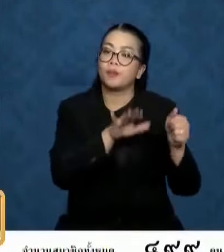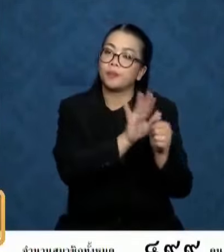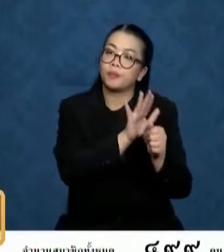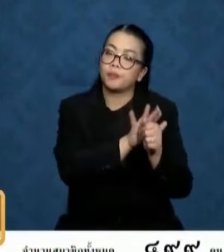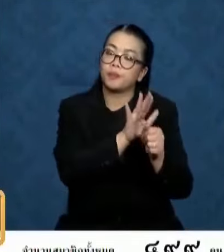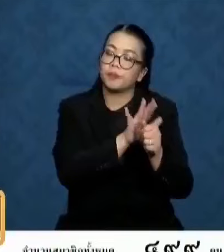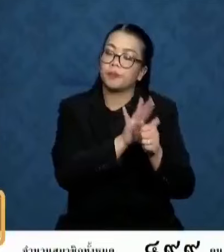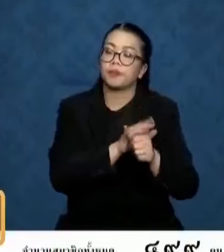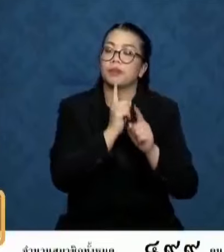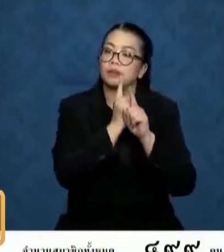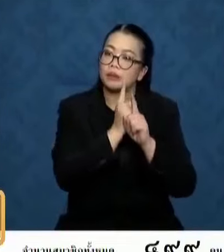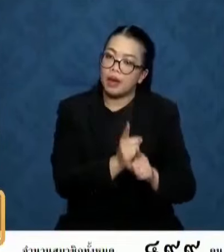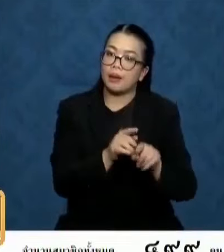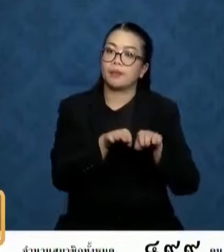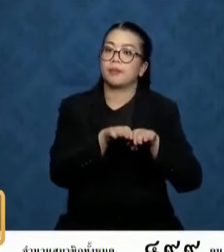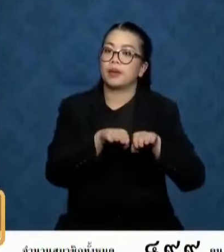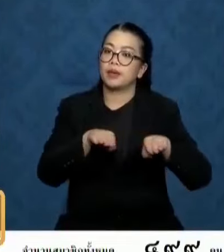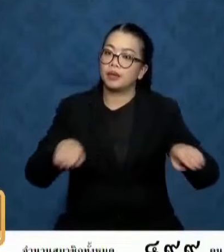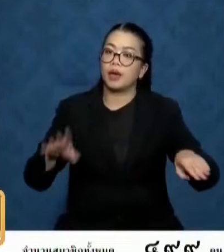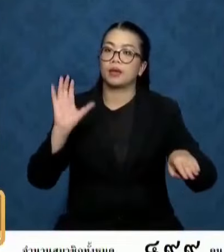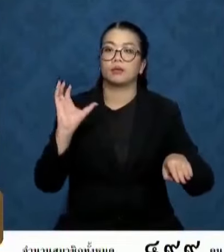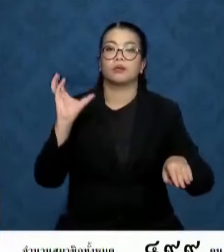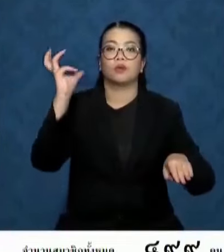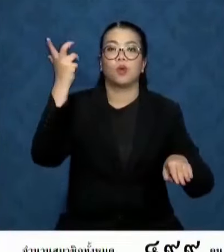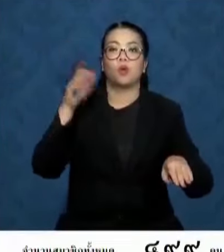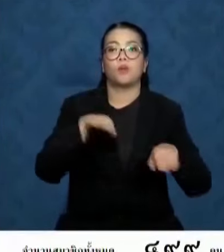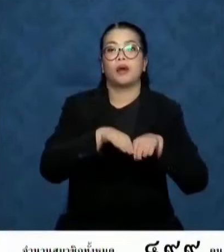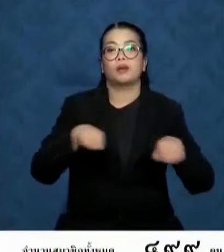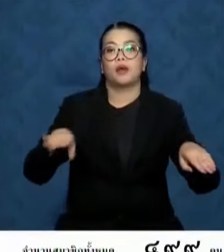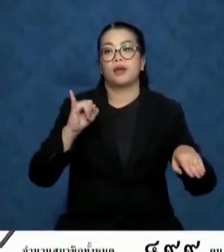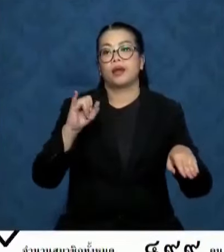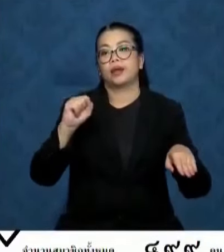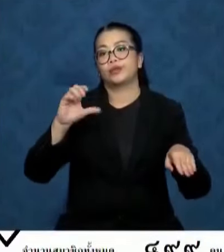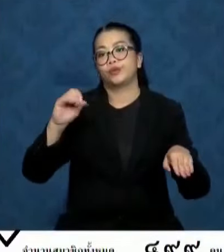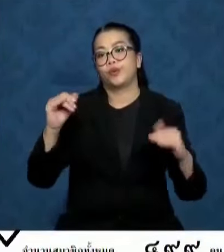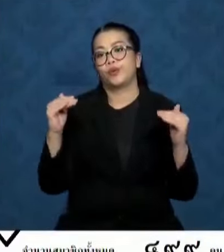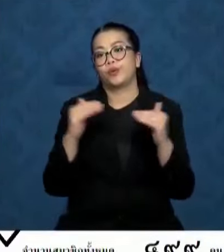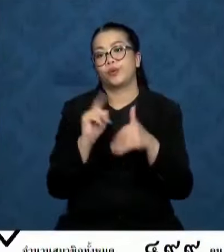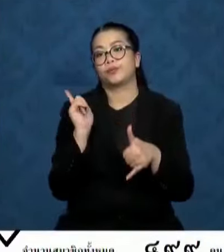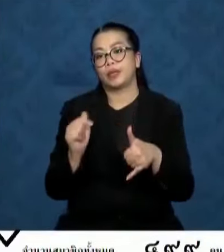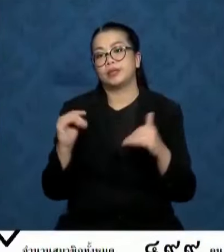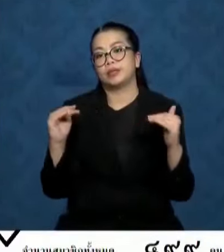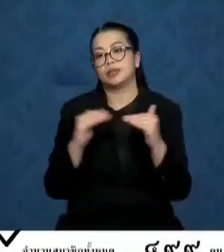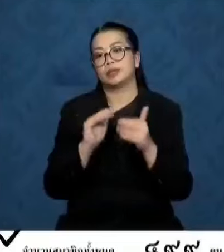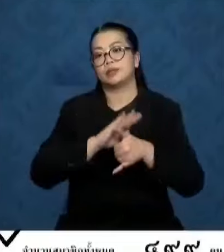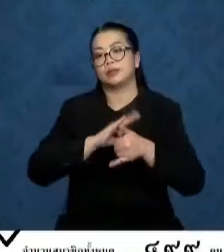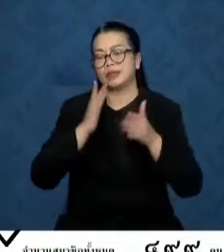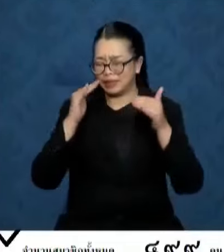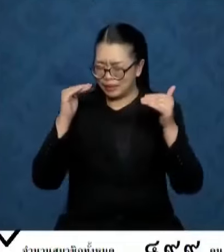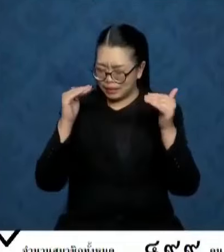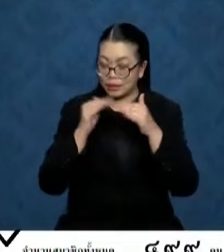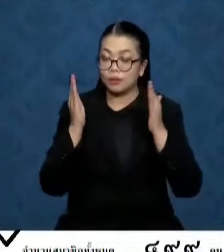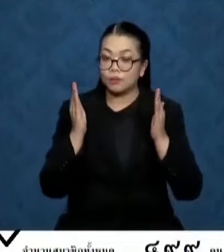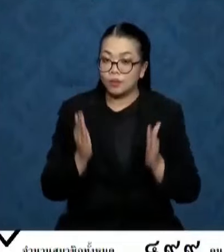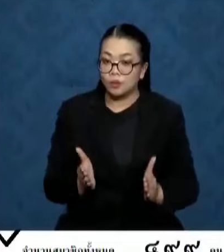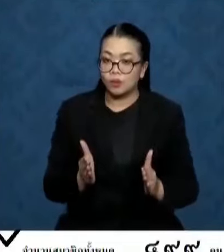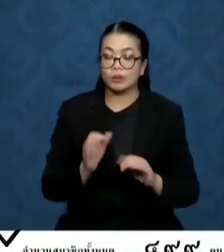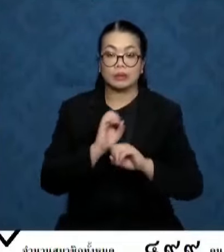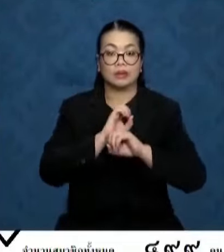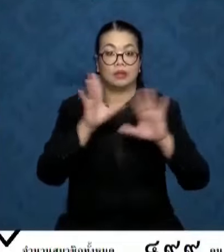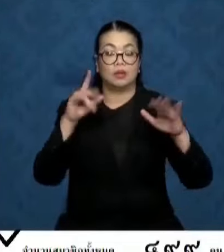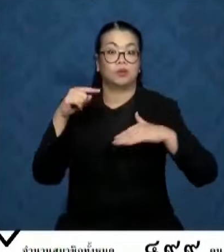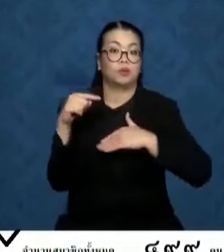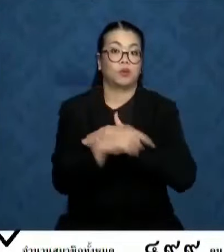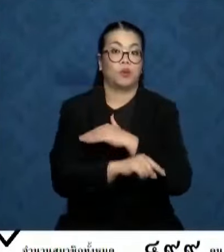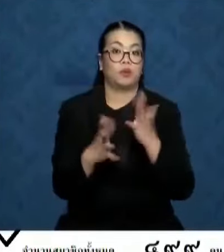ให้เป็นไปตามมาตรฐานสากลหลักสิทธิมนุษยชน ปลงใสแล